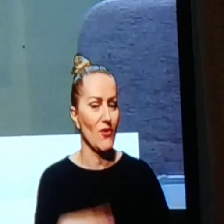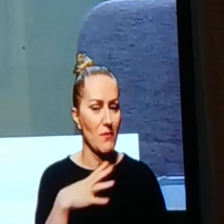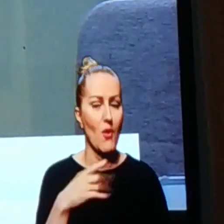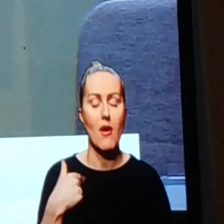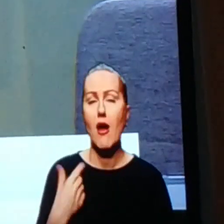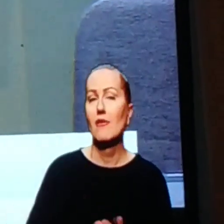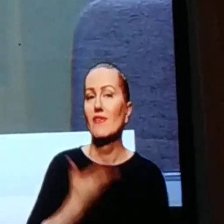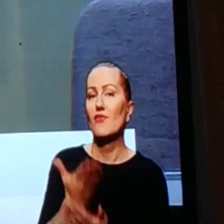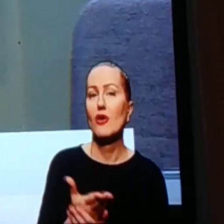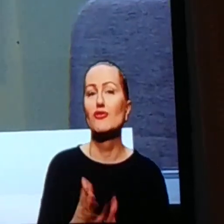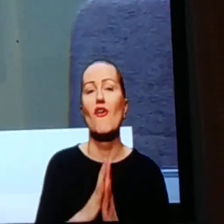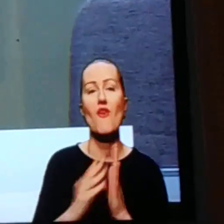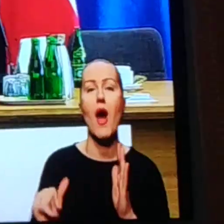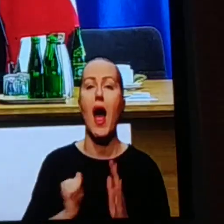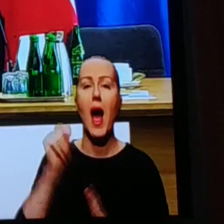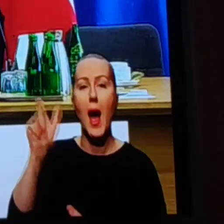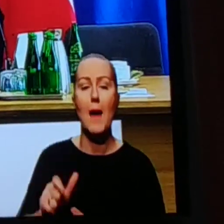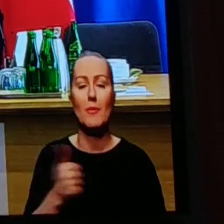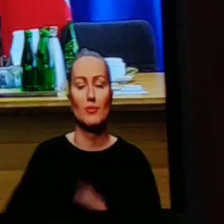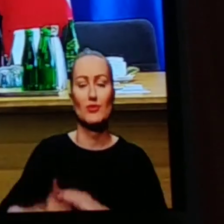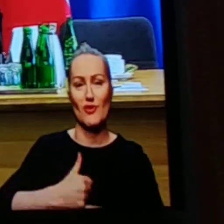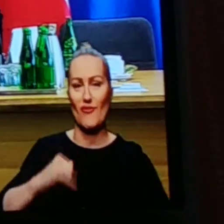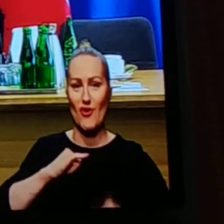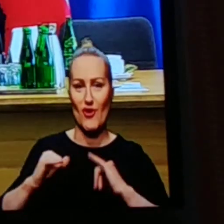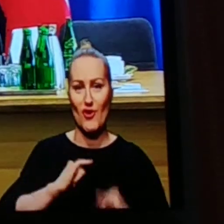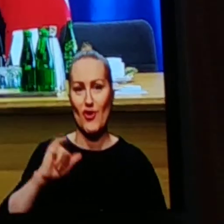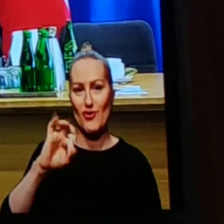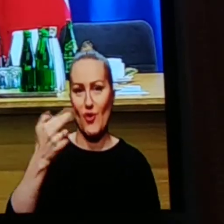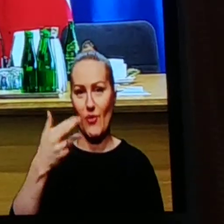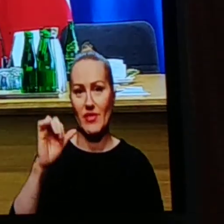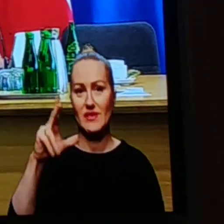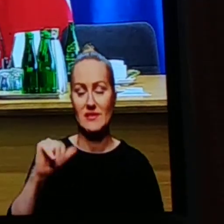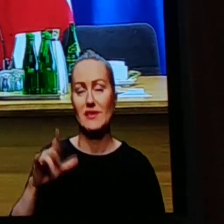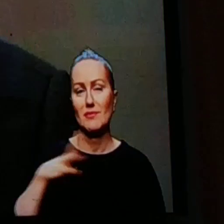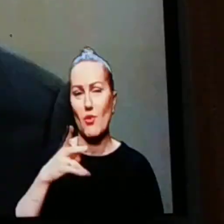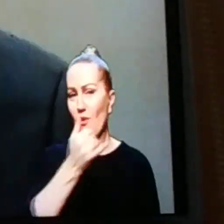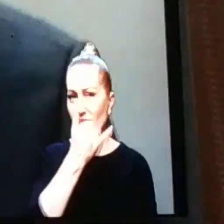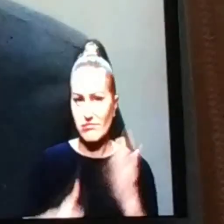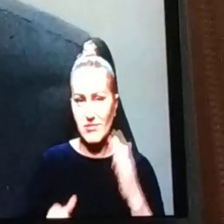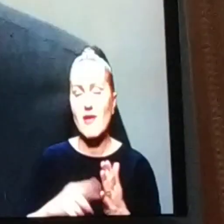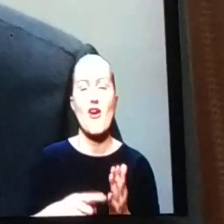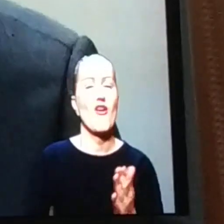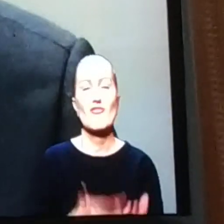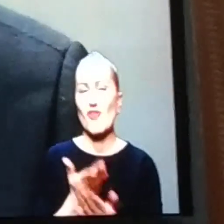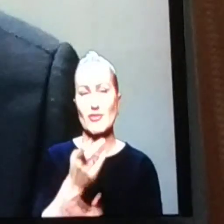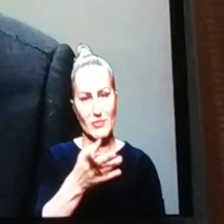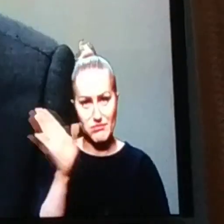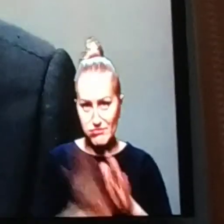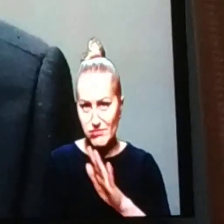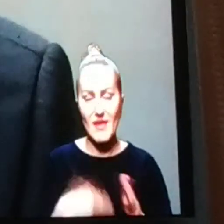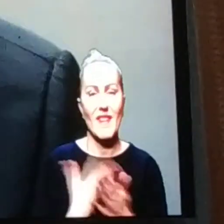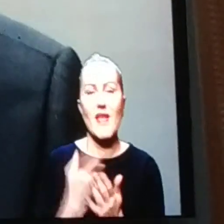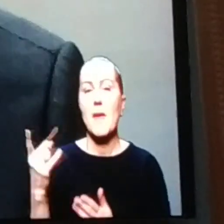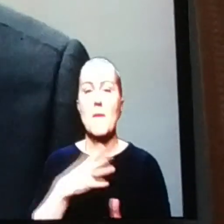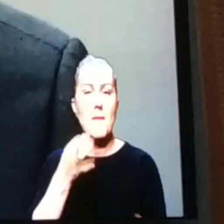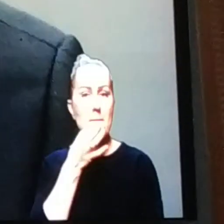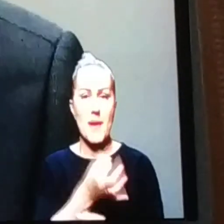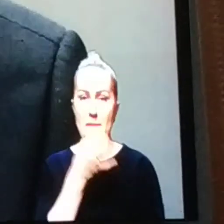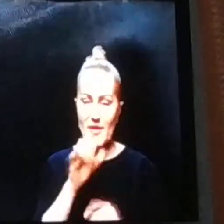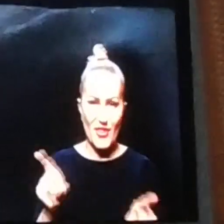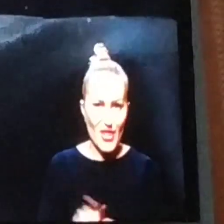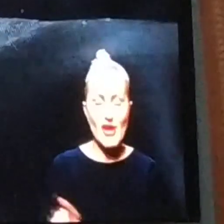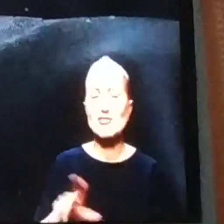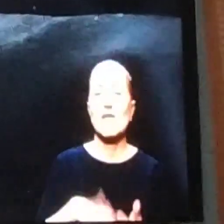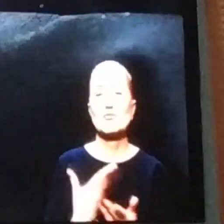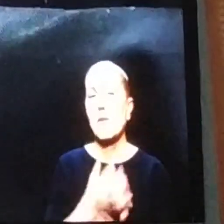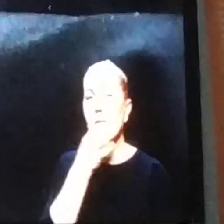wykluczenie przewodniczącego Jońskiego. Wniosek w głosowaniu przepadł i podczas kontynuowanego przesłuchania padały pytania, na przykład o